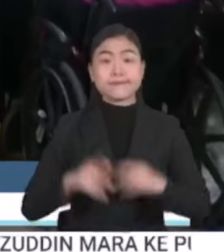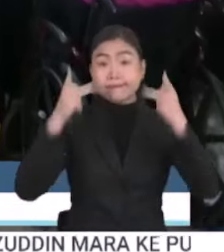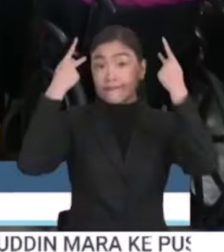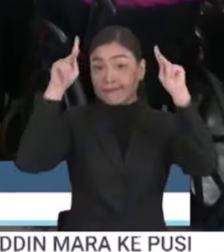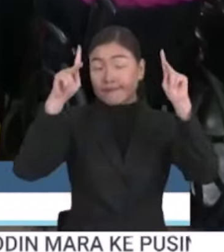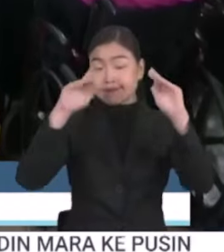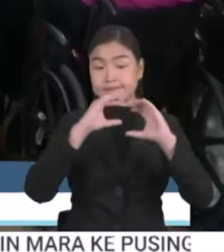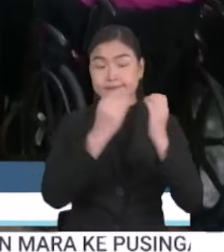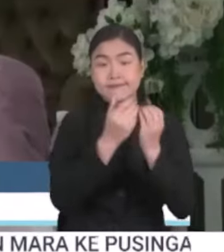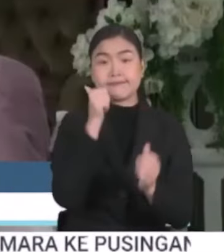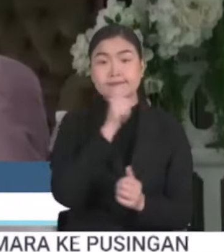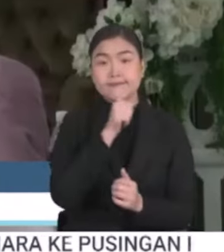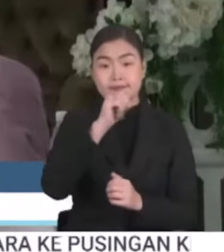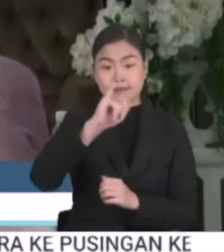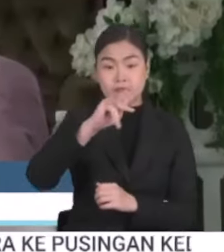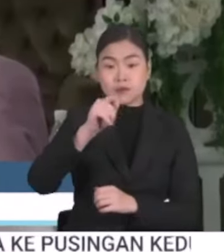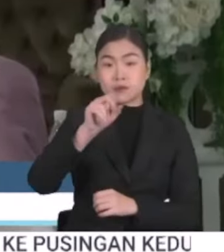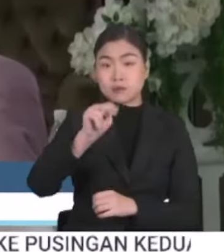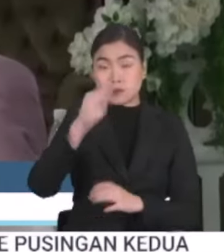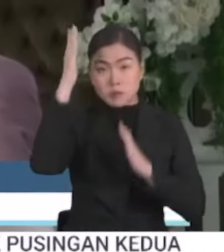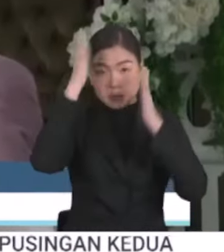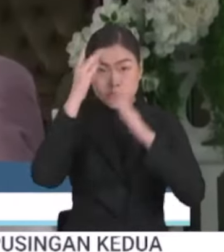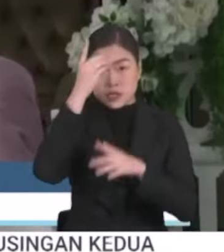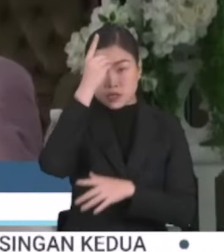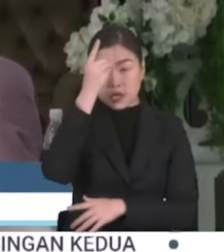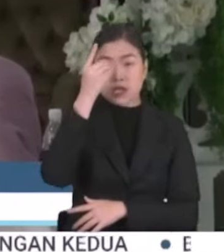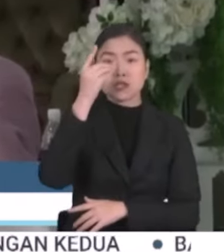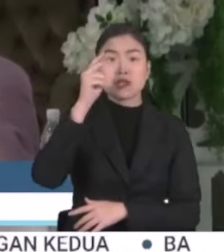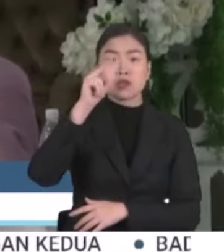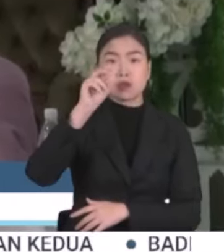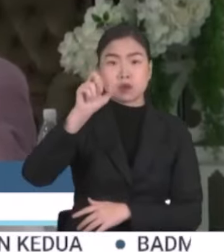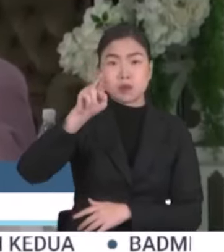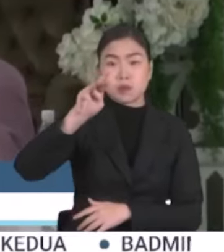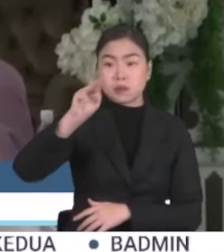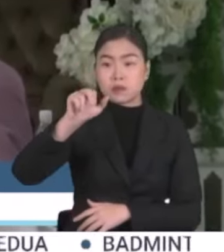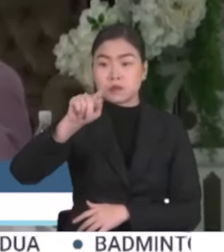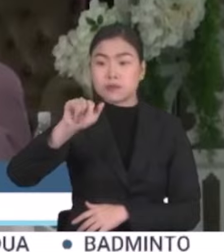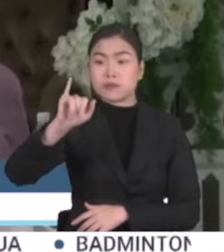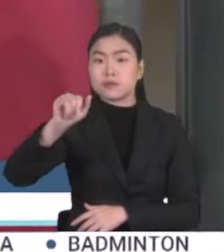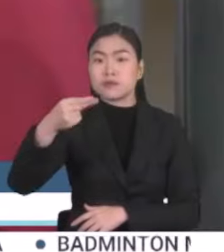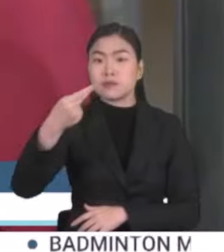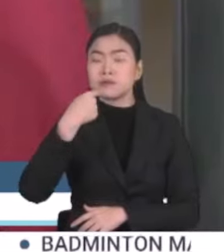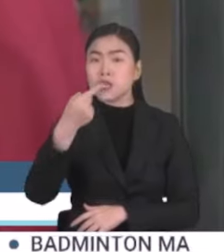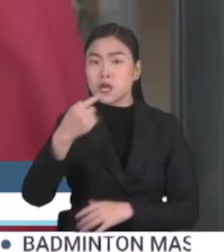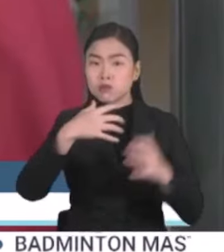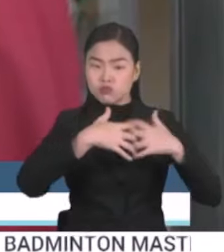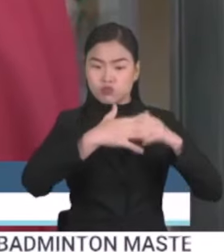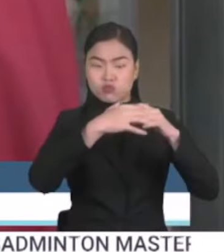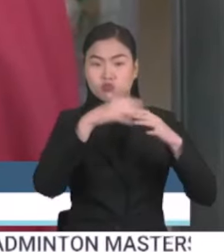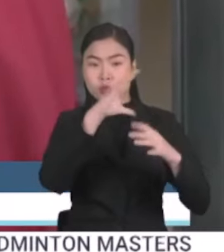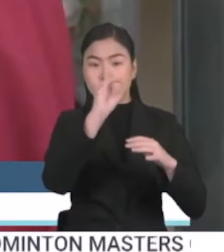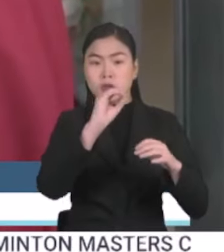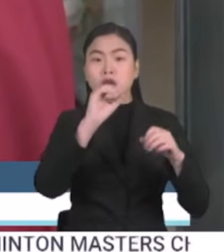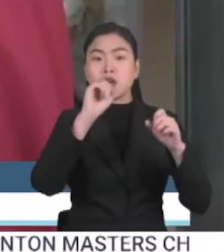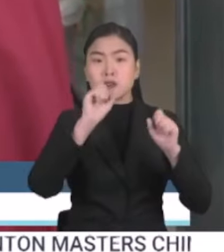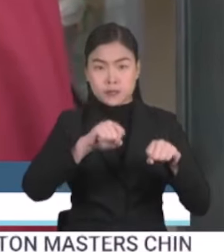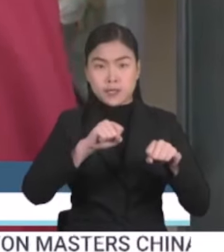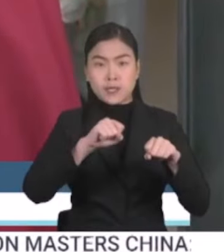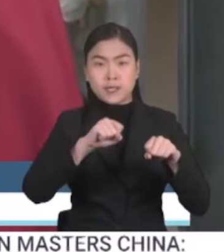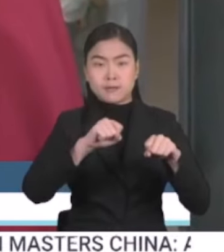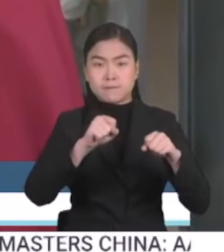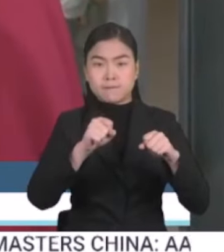Menurut Presiden Kelab Wanita Ikon Malaysia, Datuk Nur Marziah Sheikh Mohamed, penubuhan koperasi itu secara tidak langsung